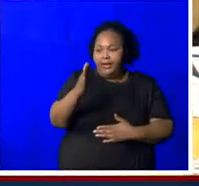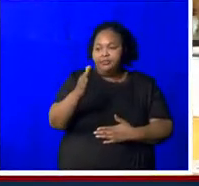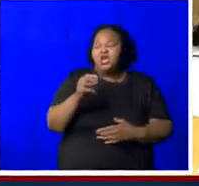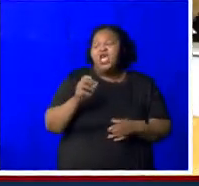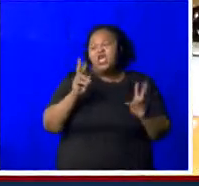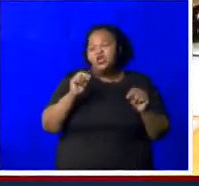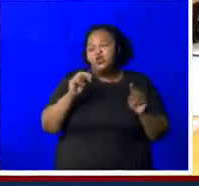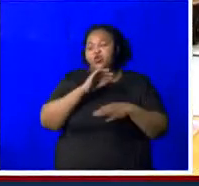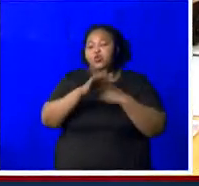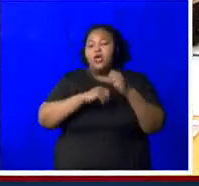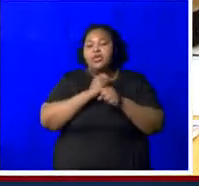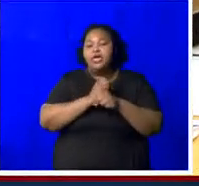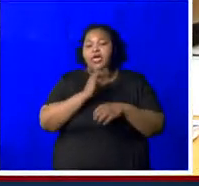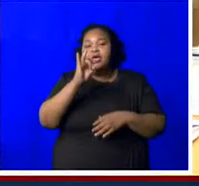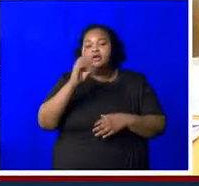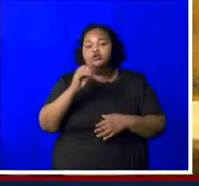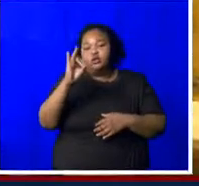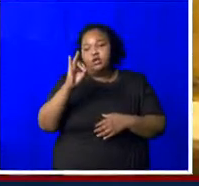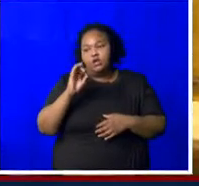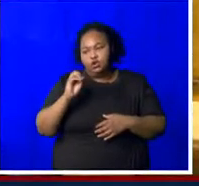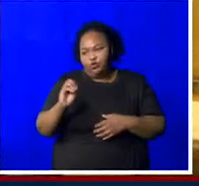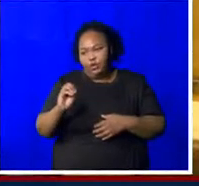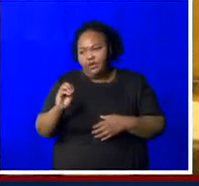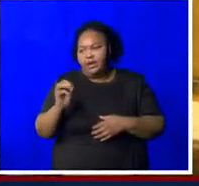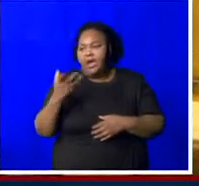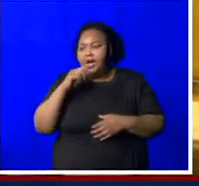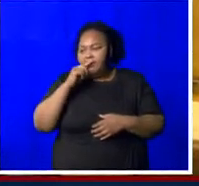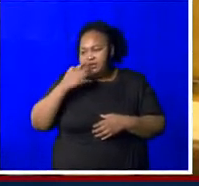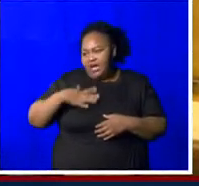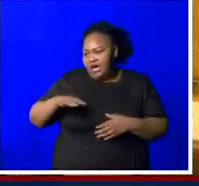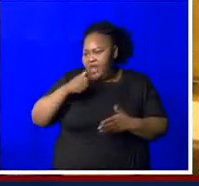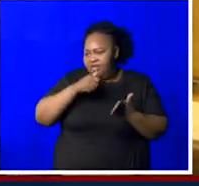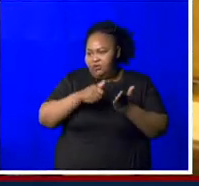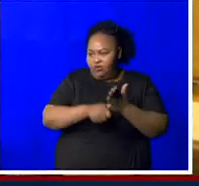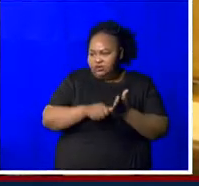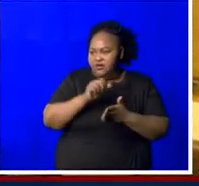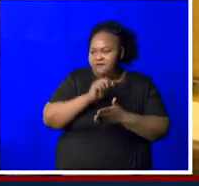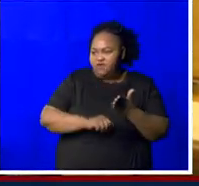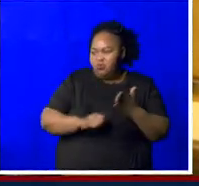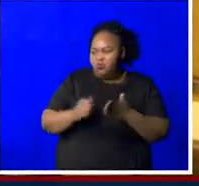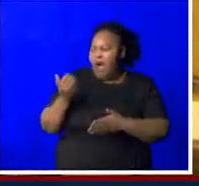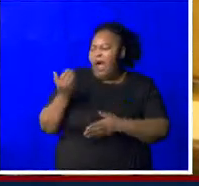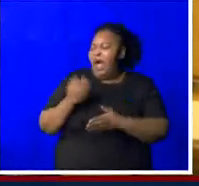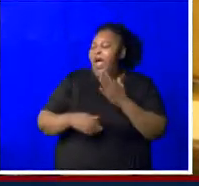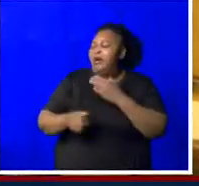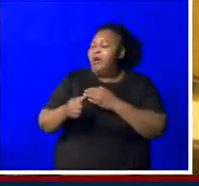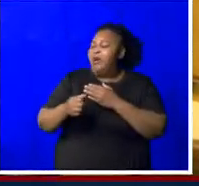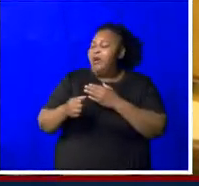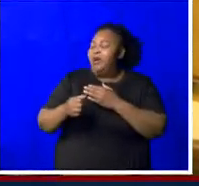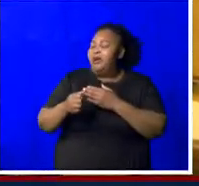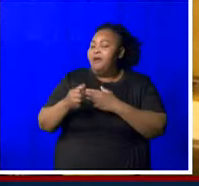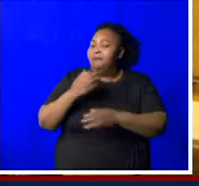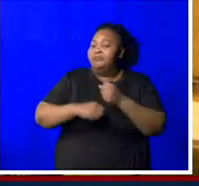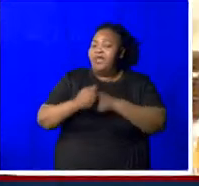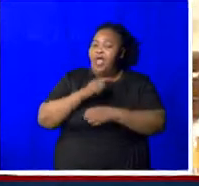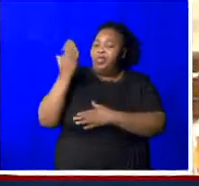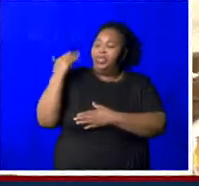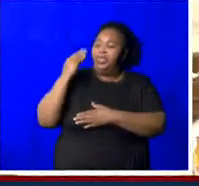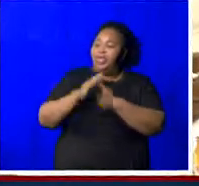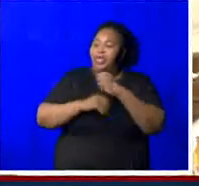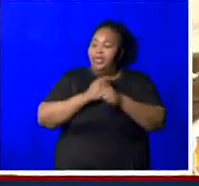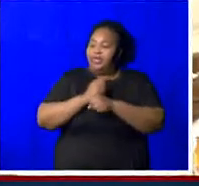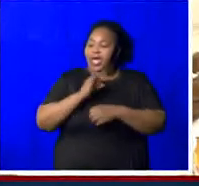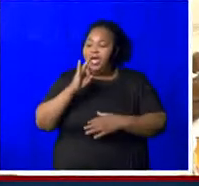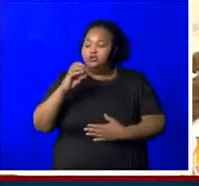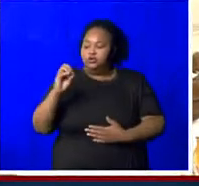Kanzilele tinye tale ku 2000. Manjina batu wakonda. Mwate kutu wakonda nini. Mistoba ni